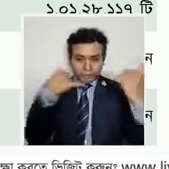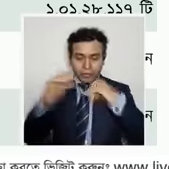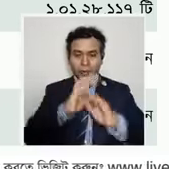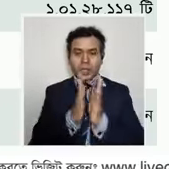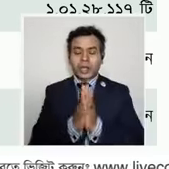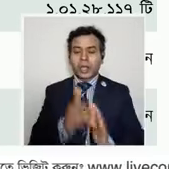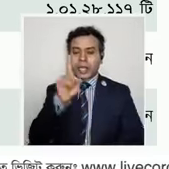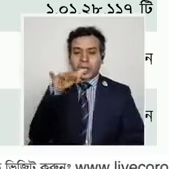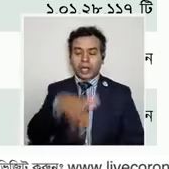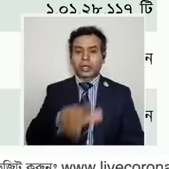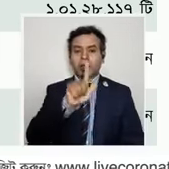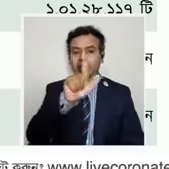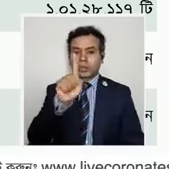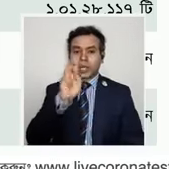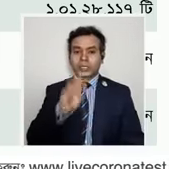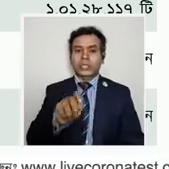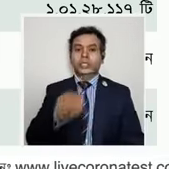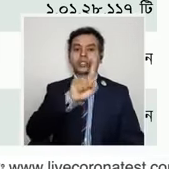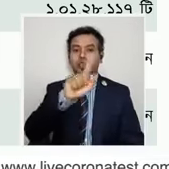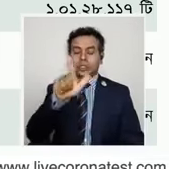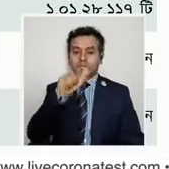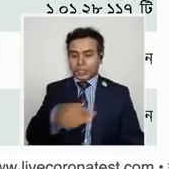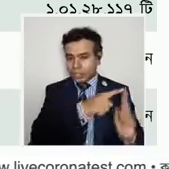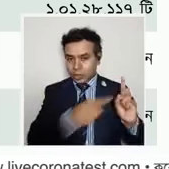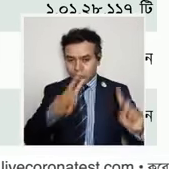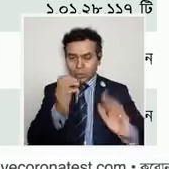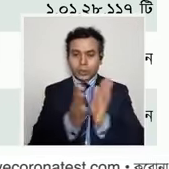বর্তমানে স্বেচ্ছাসেবী ভিত্তিতে সেবাদানকারী চিকিৎসক